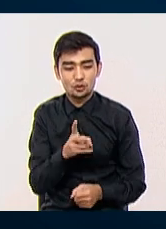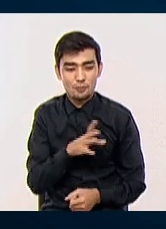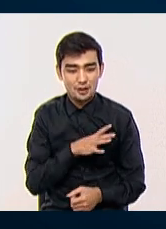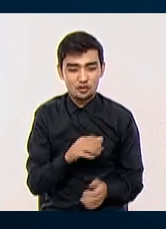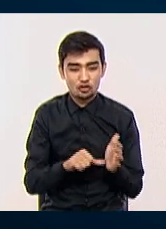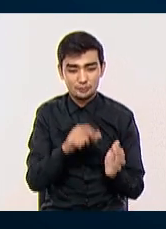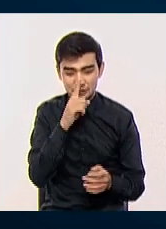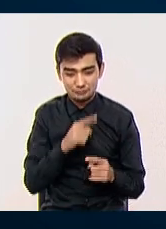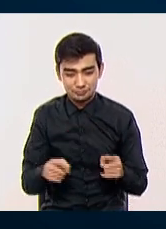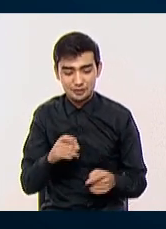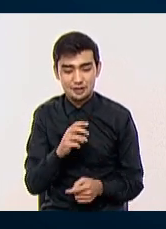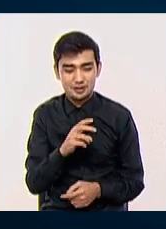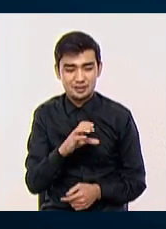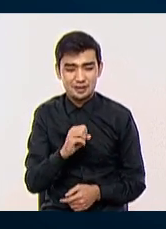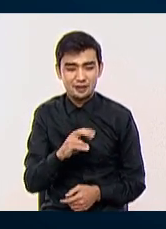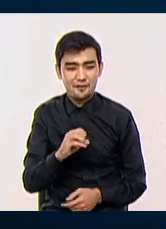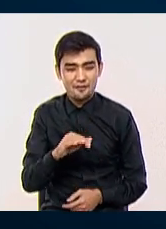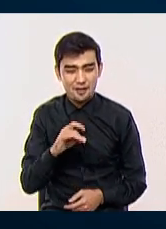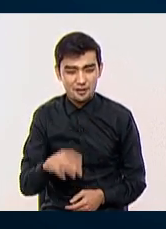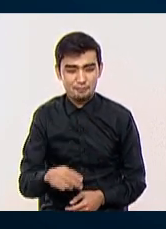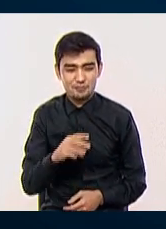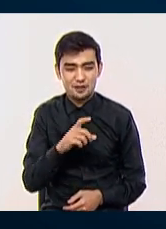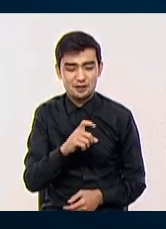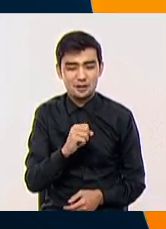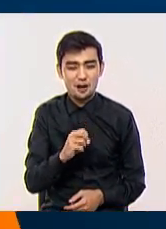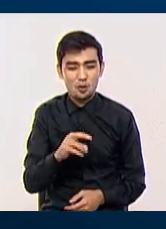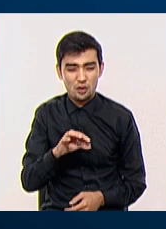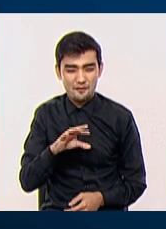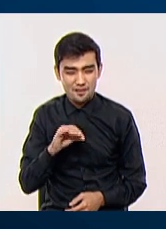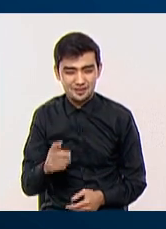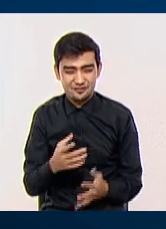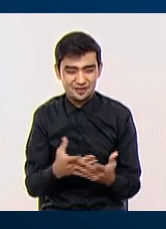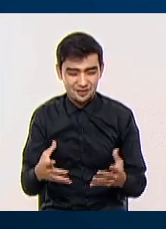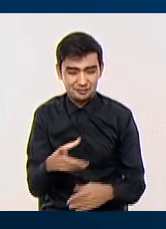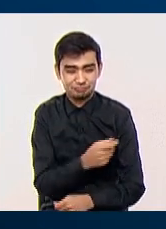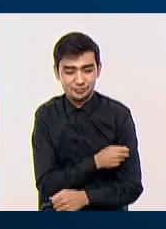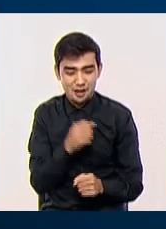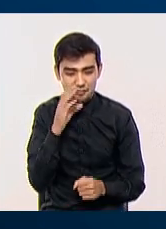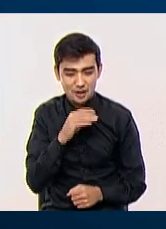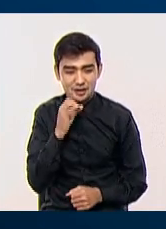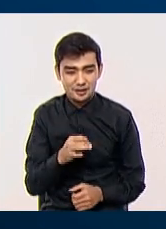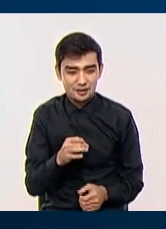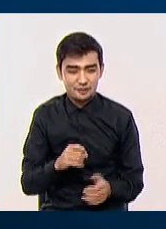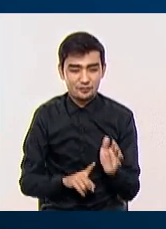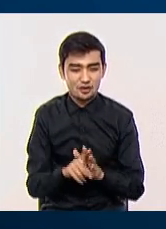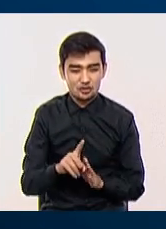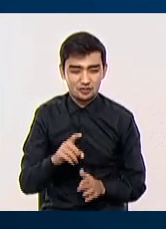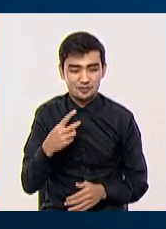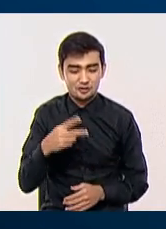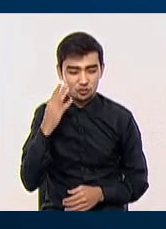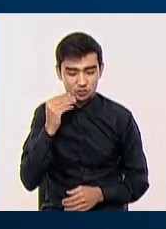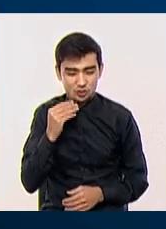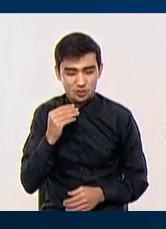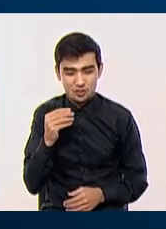кейін Синофарм, Коронавак, Хаятвакс, Казковид пен спутникті салдыра алады. Ревакцинация қарашаның 20-сынан басталады. Бүгінде